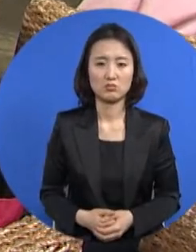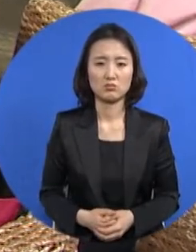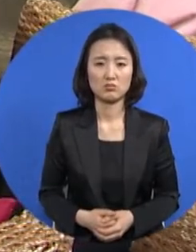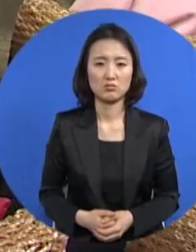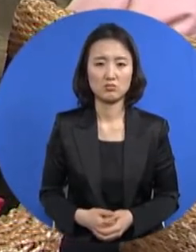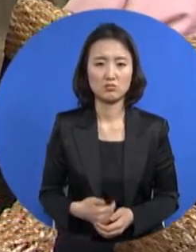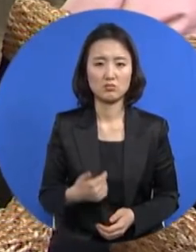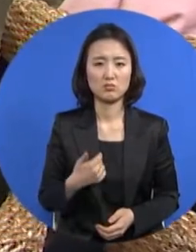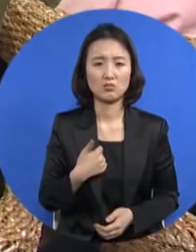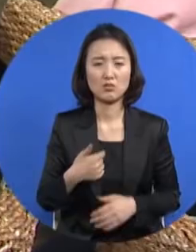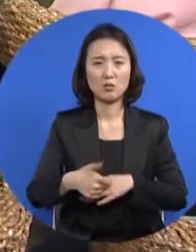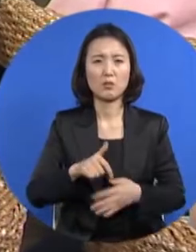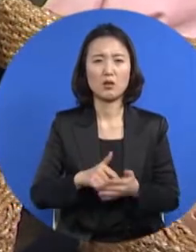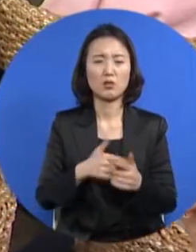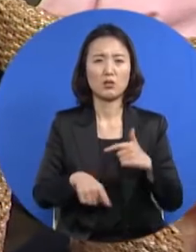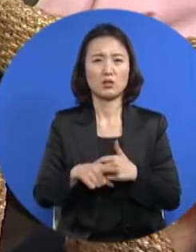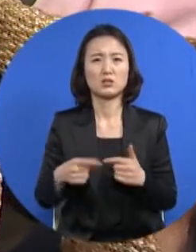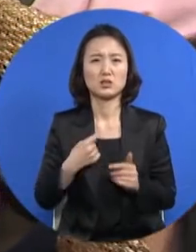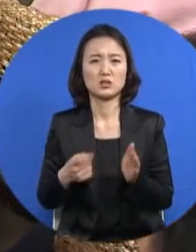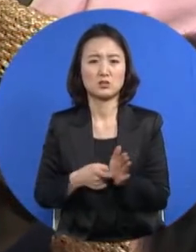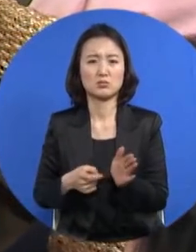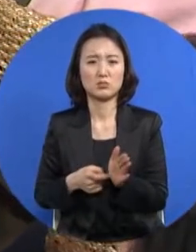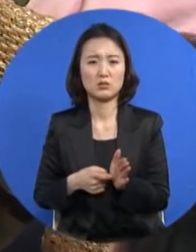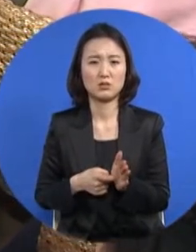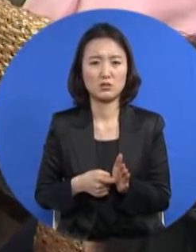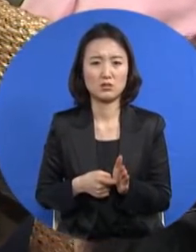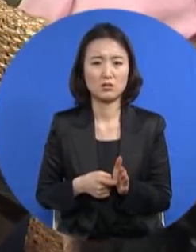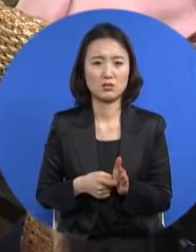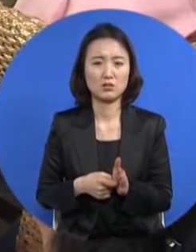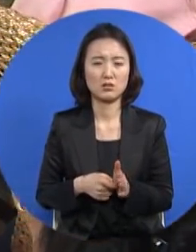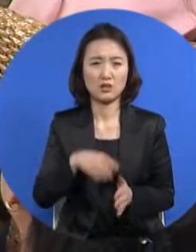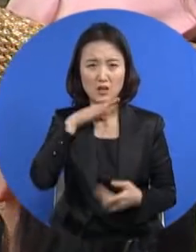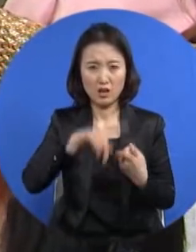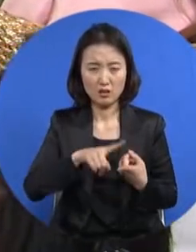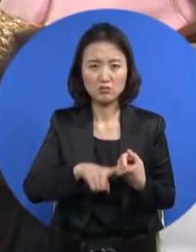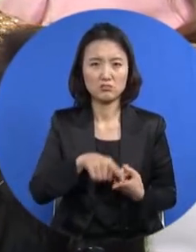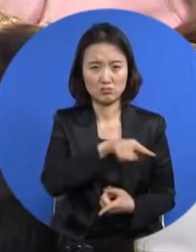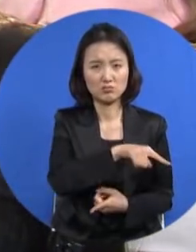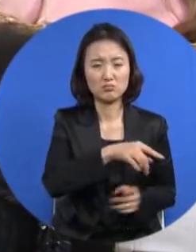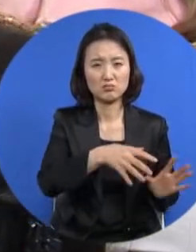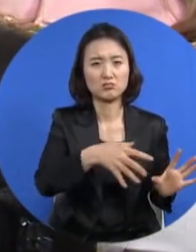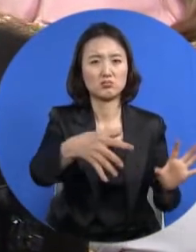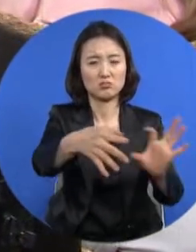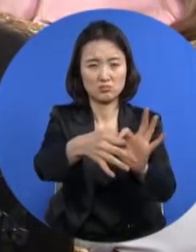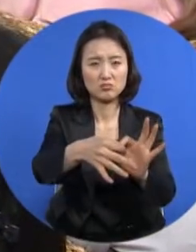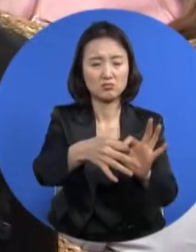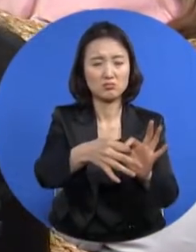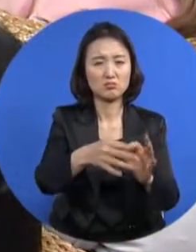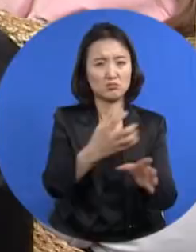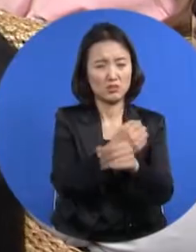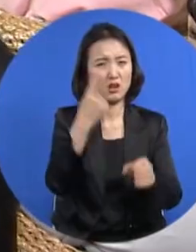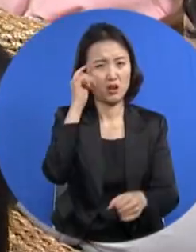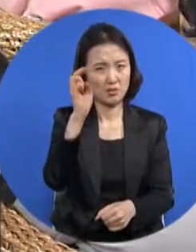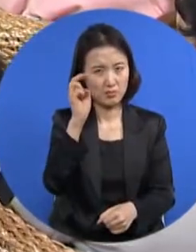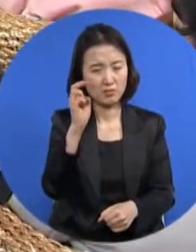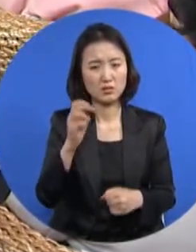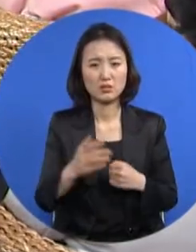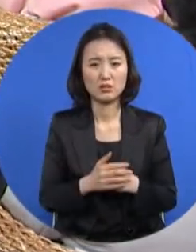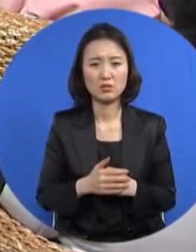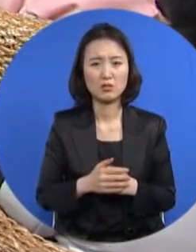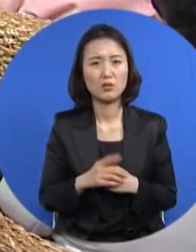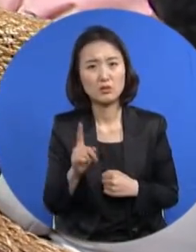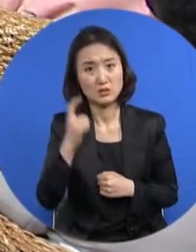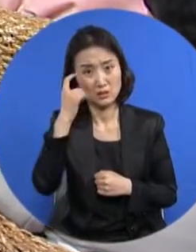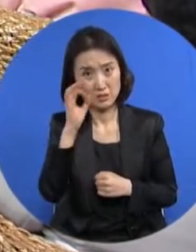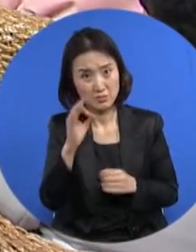이렇게 더 마음 급했겠죠. 당연히 저 같아도 그분한테 갈 것 같은 느낌이 들어서 그래서 며칠 후에 찾아가 생각해